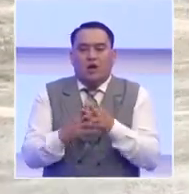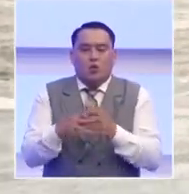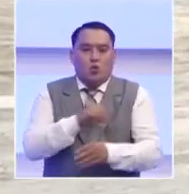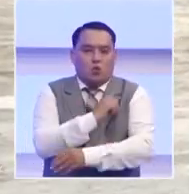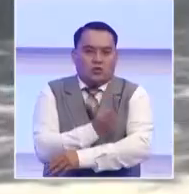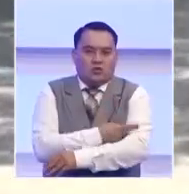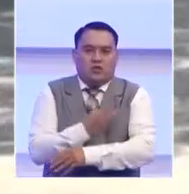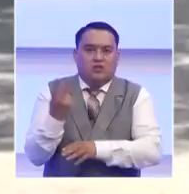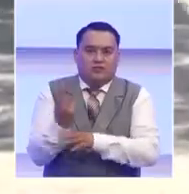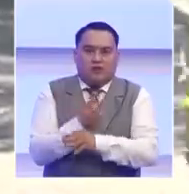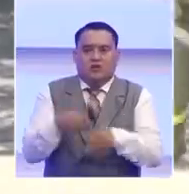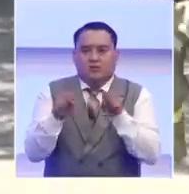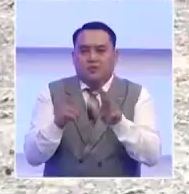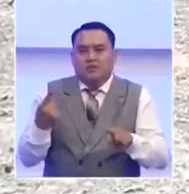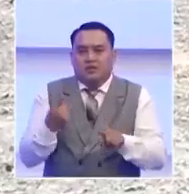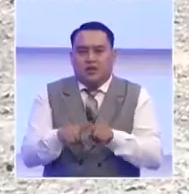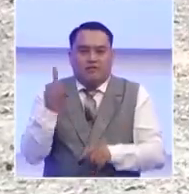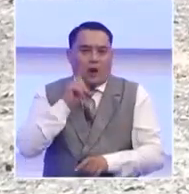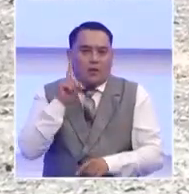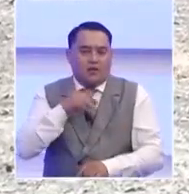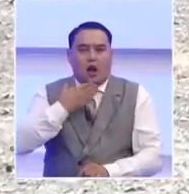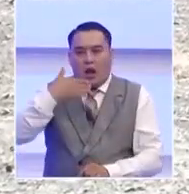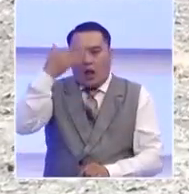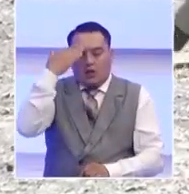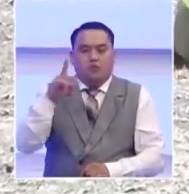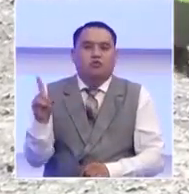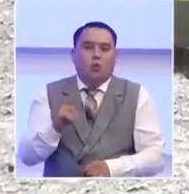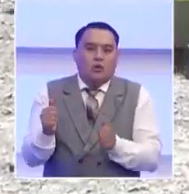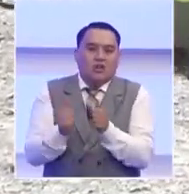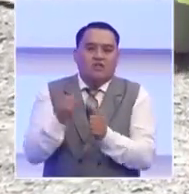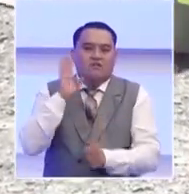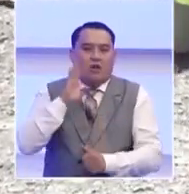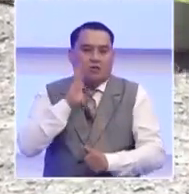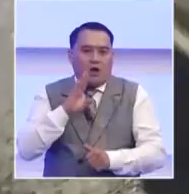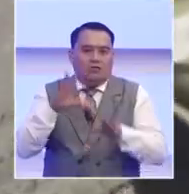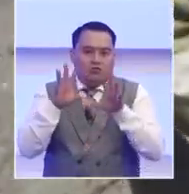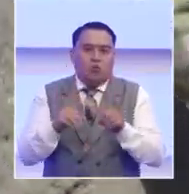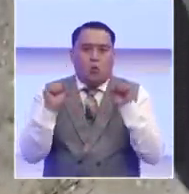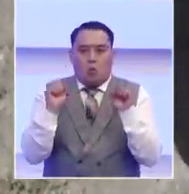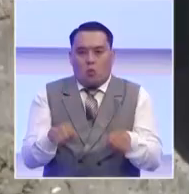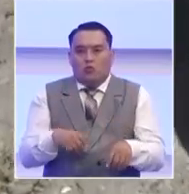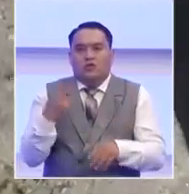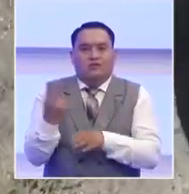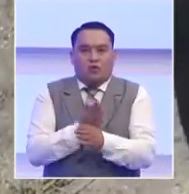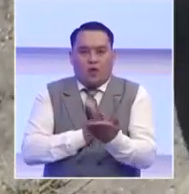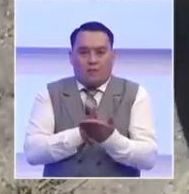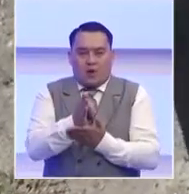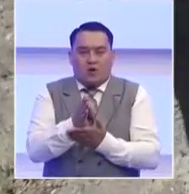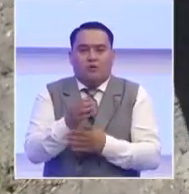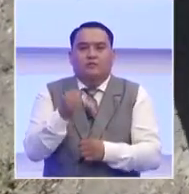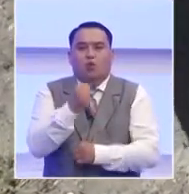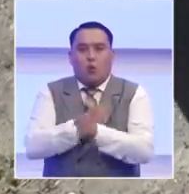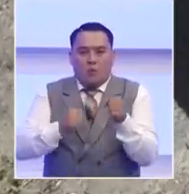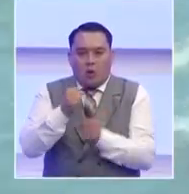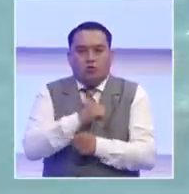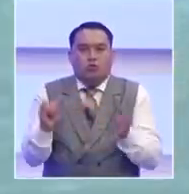2 пожарными машинами, пока что на летний период. Учитывая близость воды и строений, тушение можно вести с 2 направлений. Мотопомпы